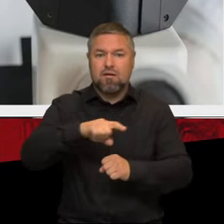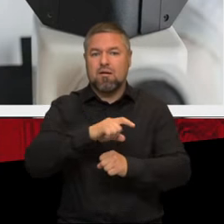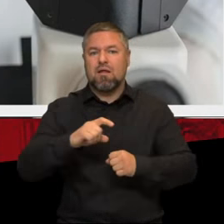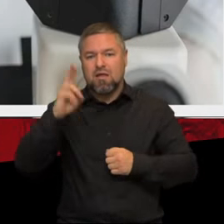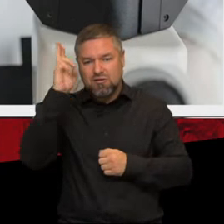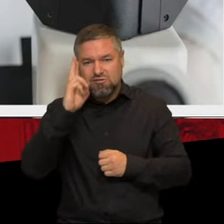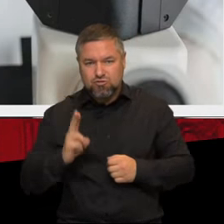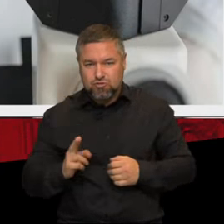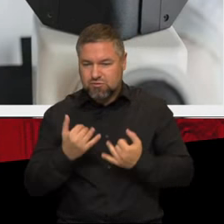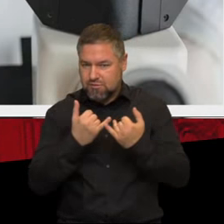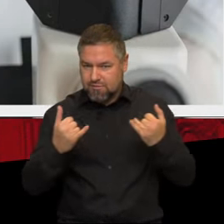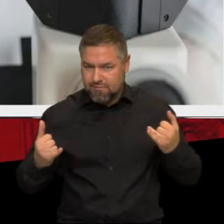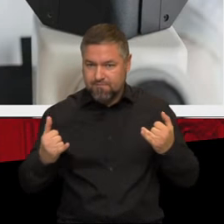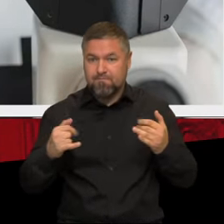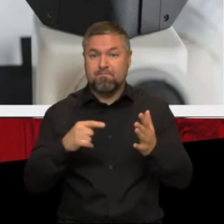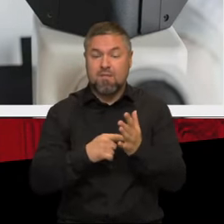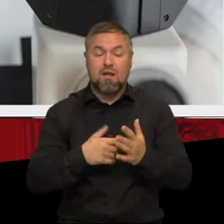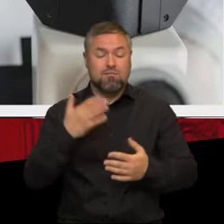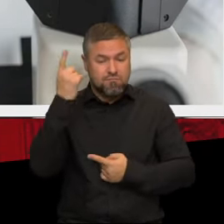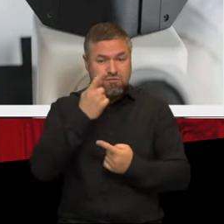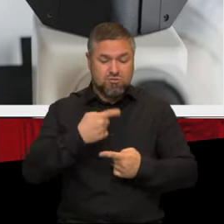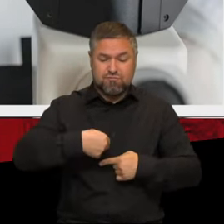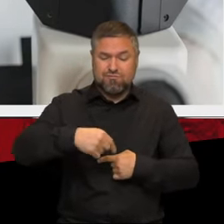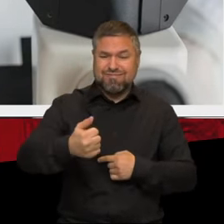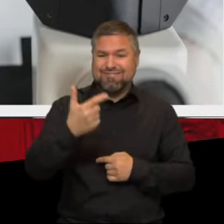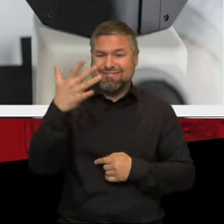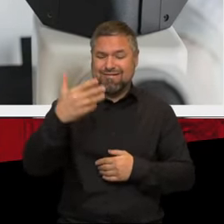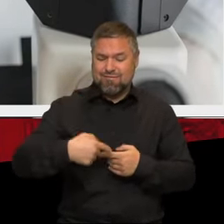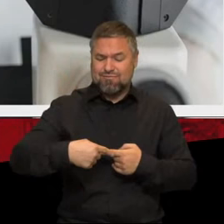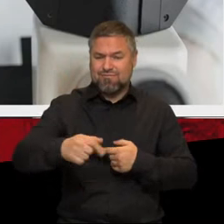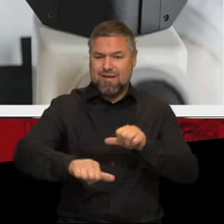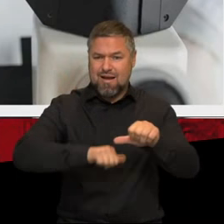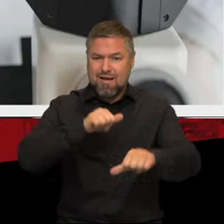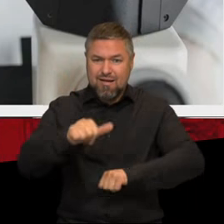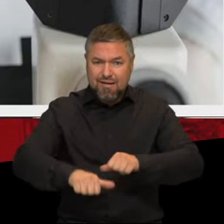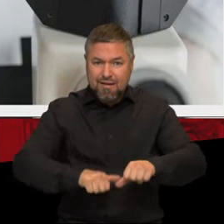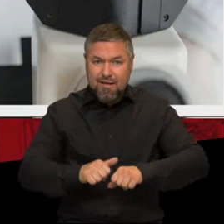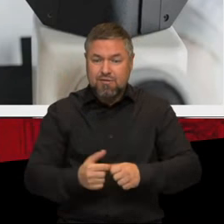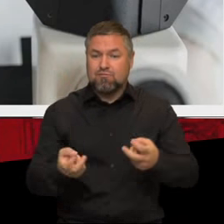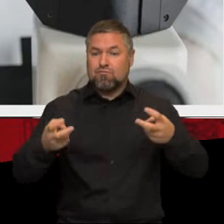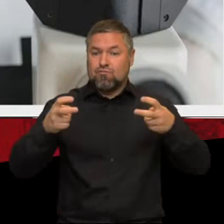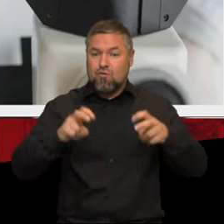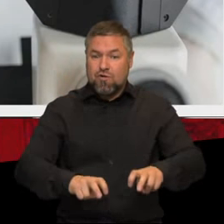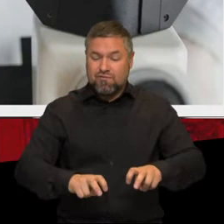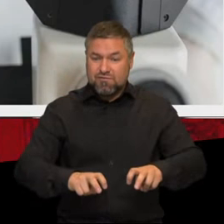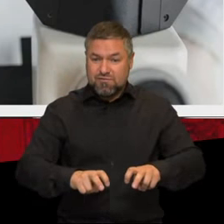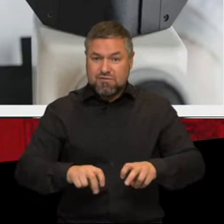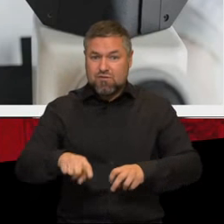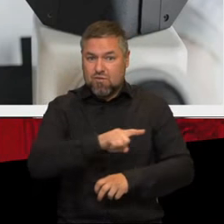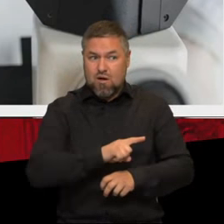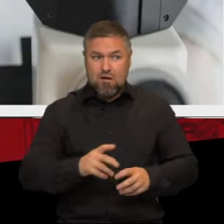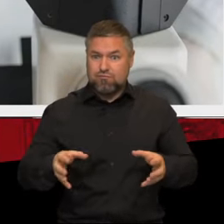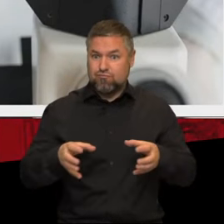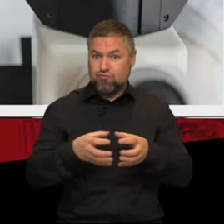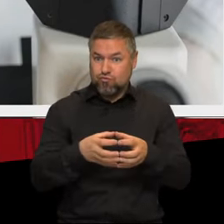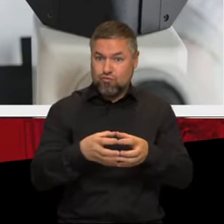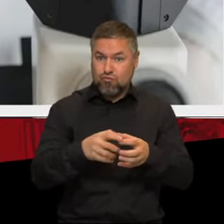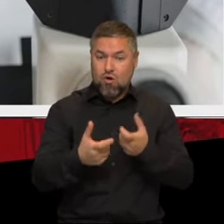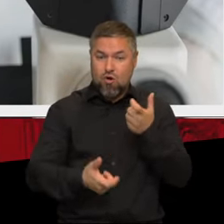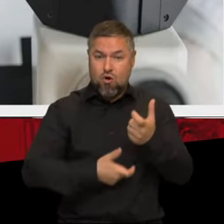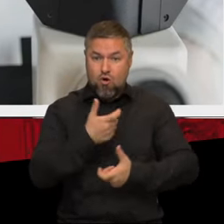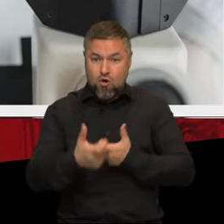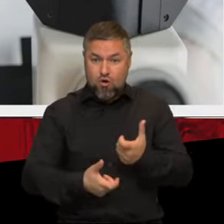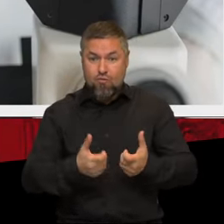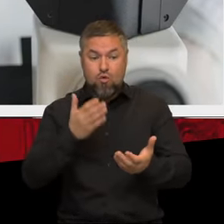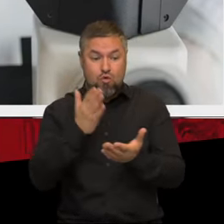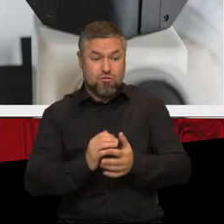Plancka. Jestem przekonany, że w perspektywie kilku najbliższych lat powstała jednostka w wyniku realizacji projektu teamingowego